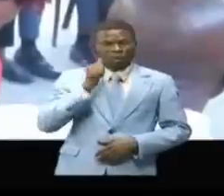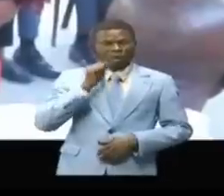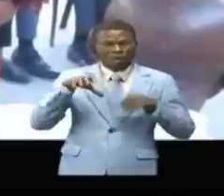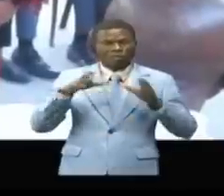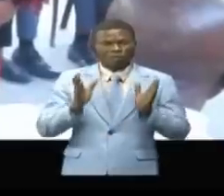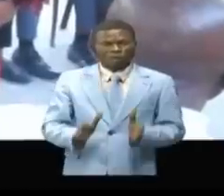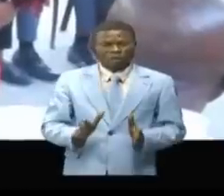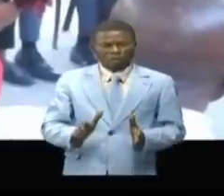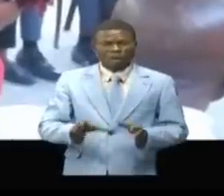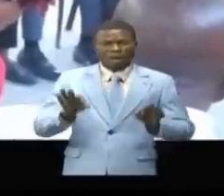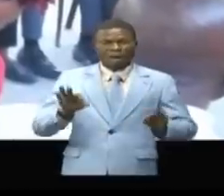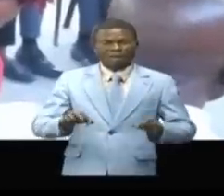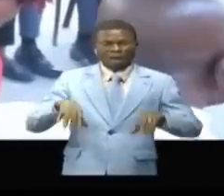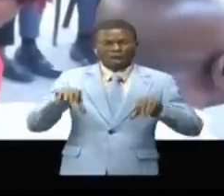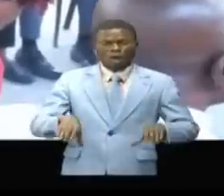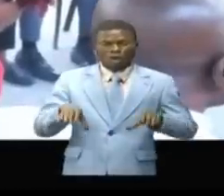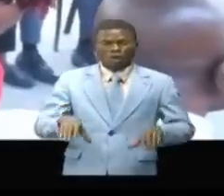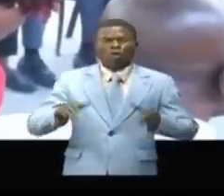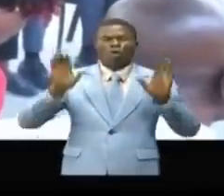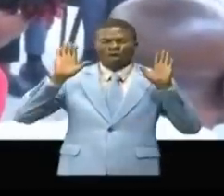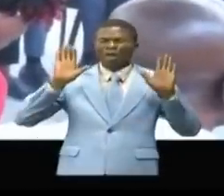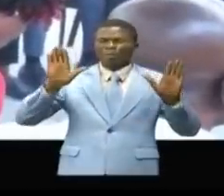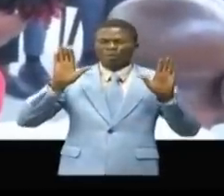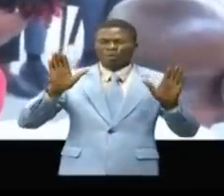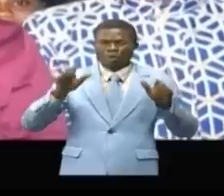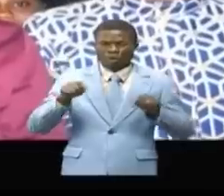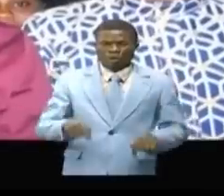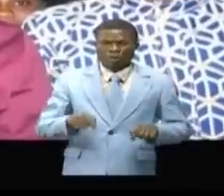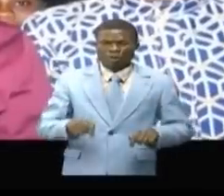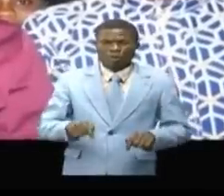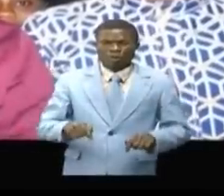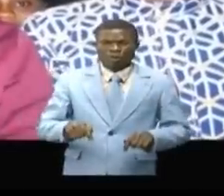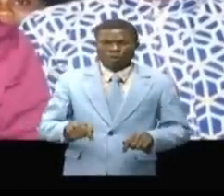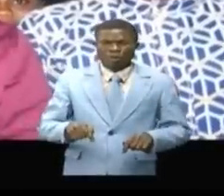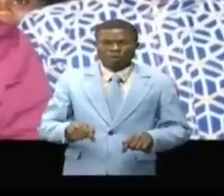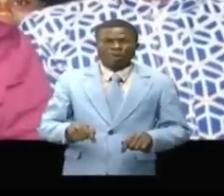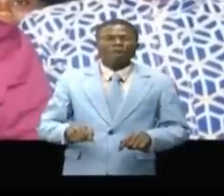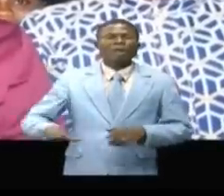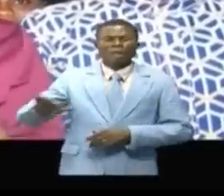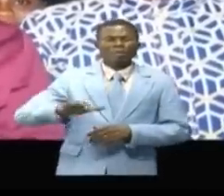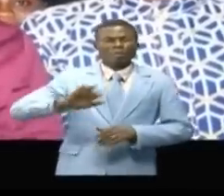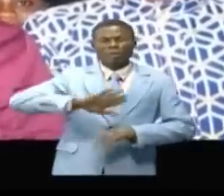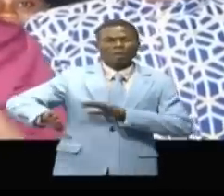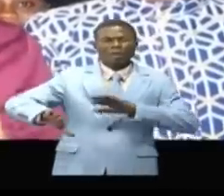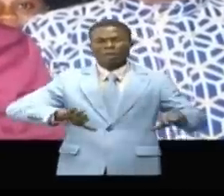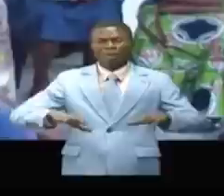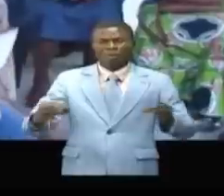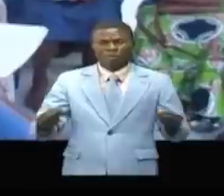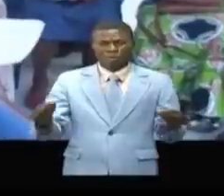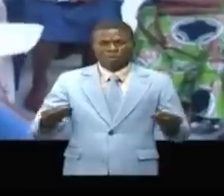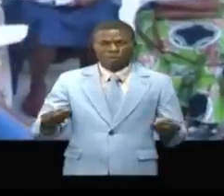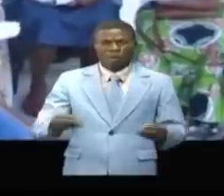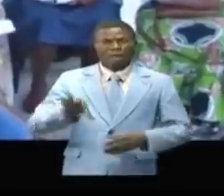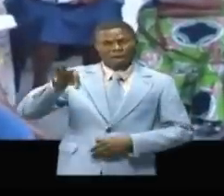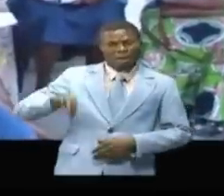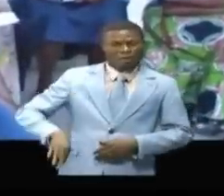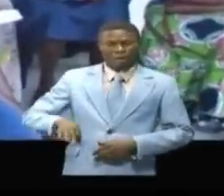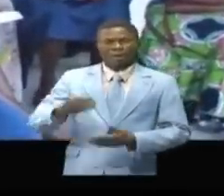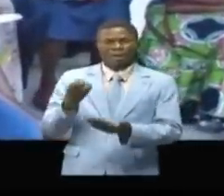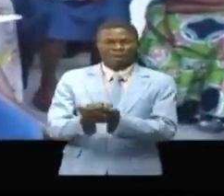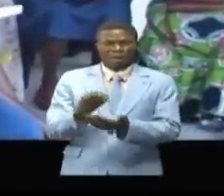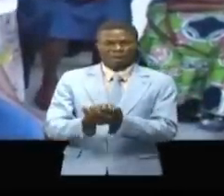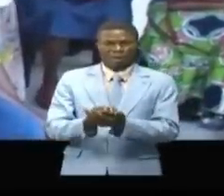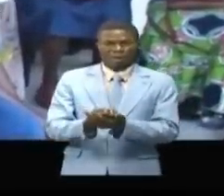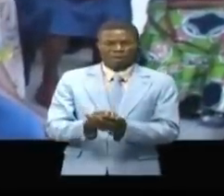est sacrée, mais aujourd'hui, la vie est désacralisée à cause des intérêts économiques, de